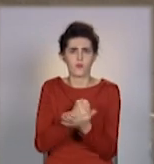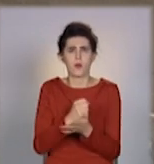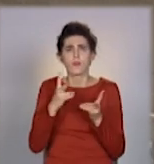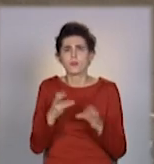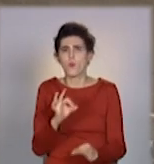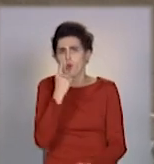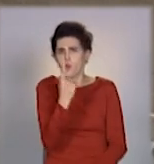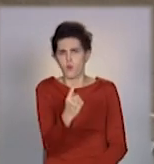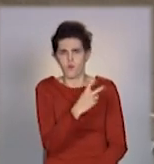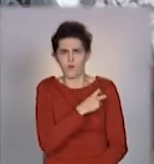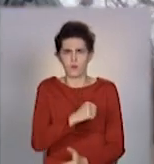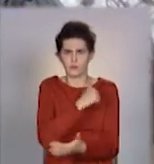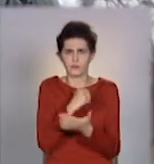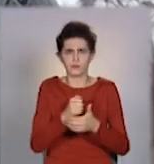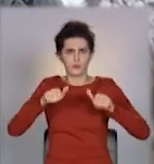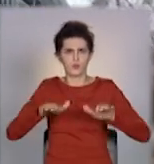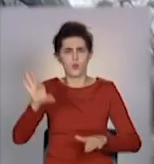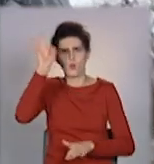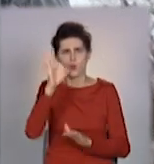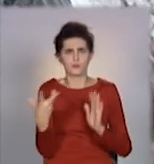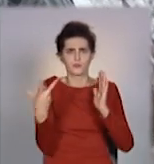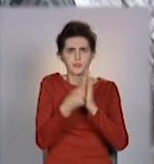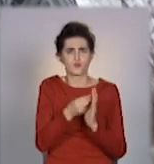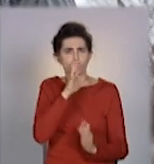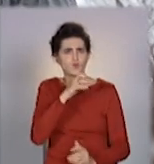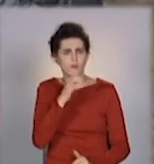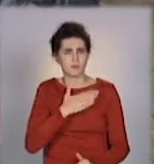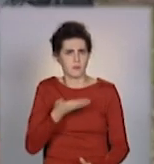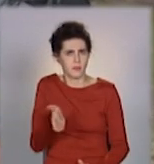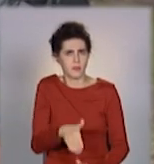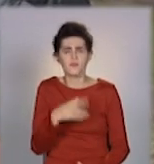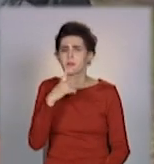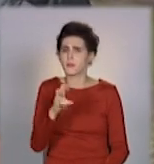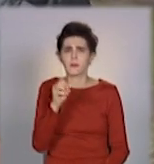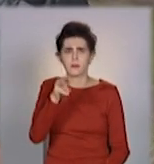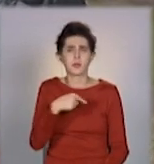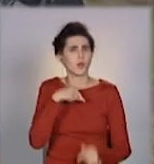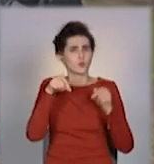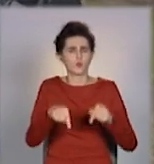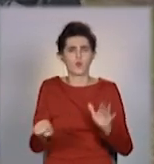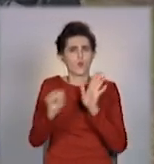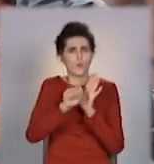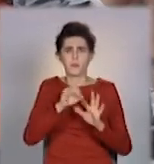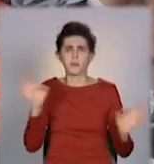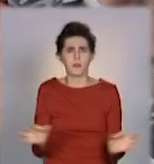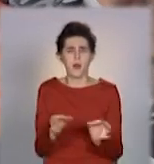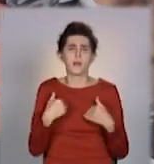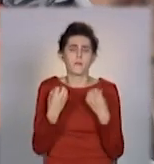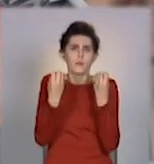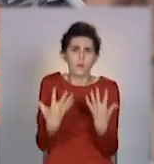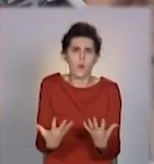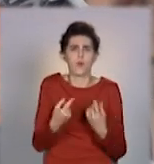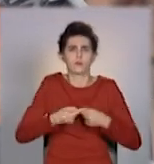ветеринар не може приймати рішення. Керівництво ж запевняє, тварин ніхто не вбиває. Однак не заперечують, організація